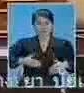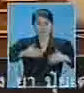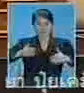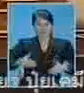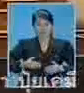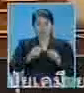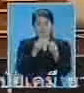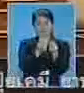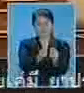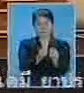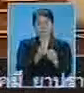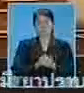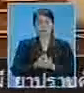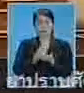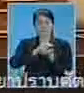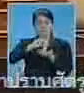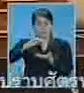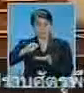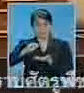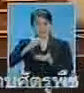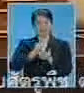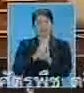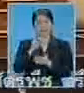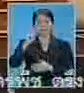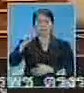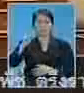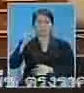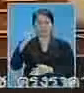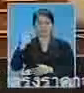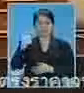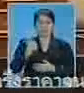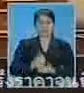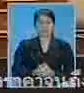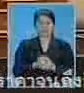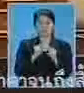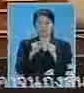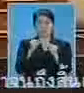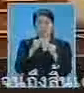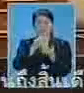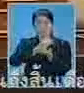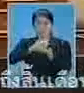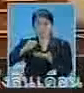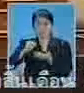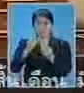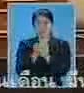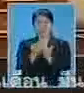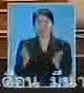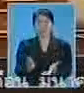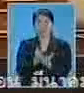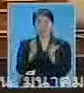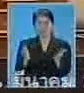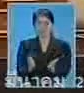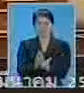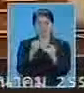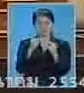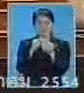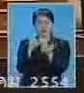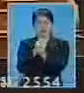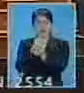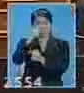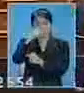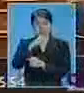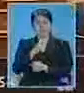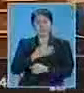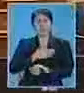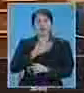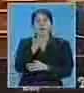นิธิ Miracle of Life นะครับแต่ทางมูลนิธิส่งเสริมสวัสดิการสังคมไทยเนี่ยขอมาว่า